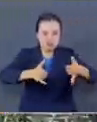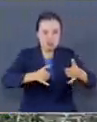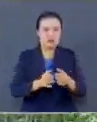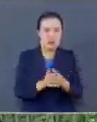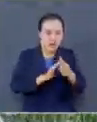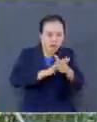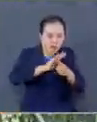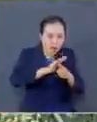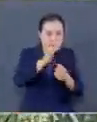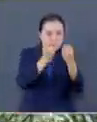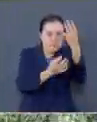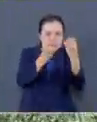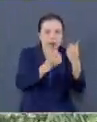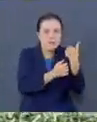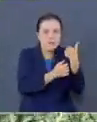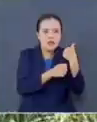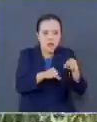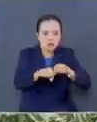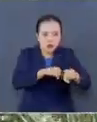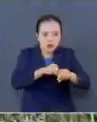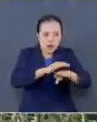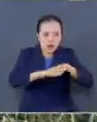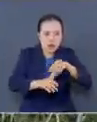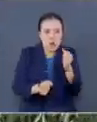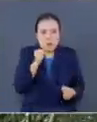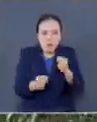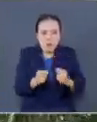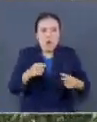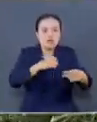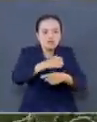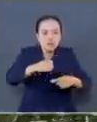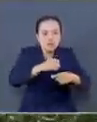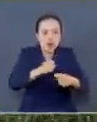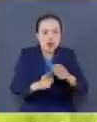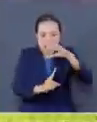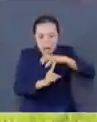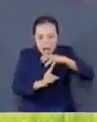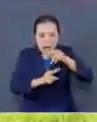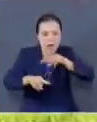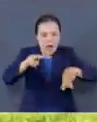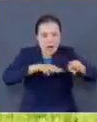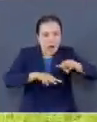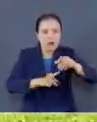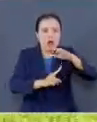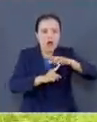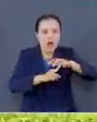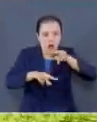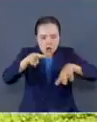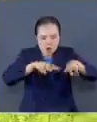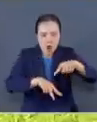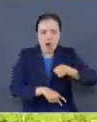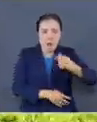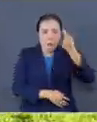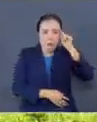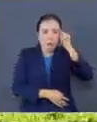บไปอยู่ในป่าละเมาะบางคนนี่ถอดรองเท้าวิ่งแอบใหญ่ทุ่งนาแล้วก็บอกว่ามาหาเห็ดอยู่ว่าเจ้าหน้าที่มาหาผมหาเห็ดอยู่ผมหาเห็ดผมไ